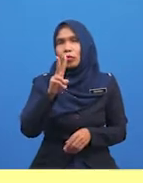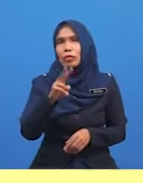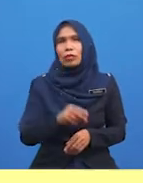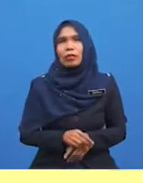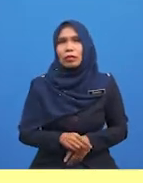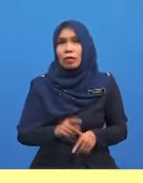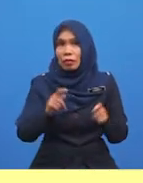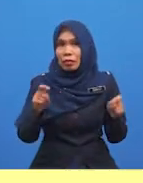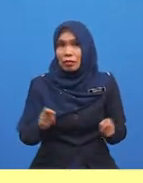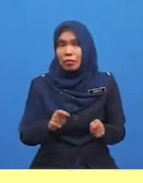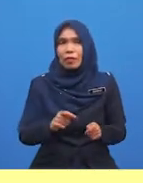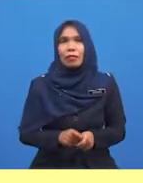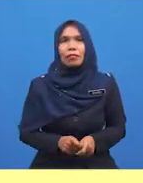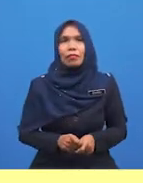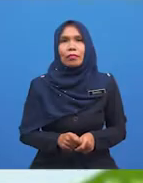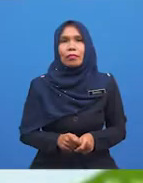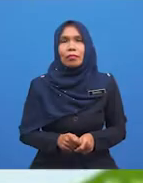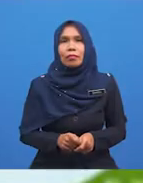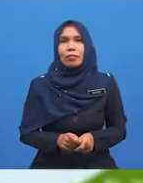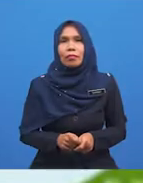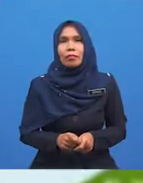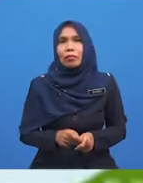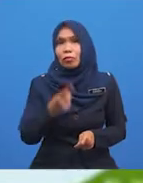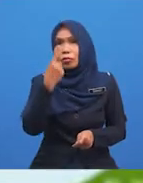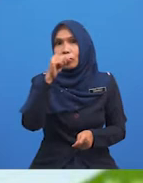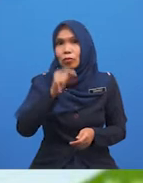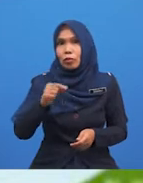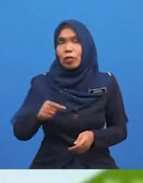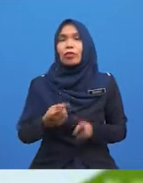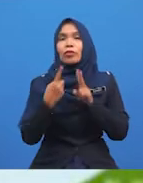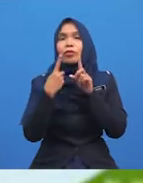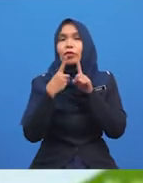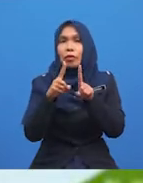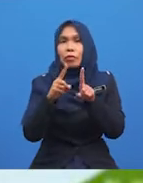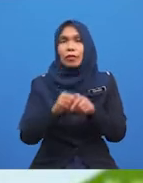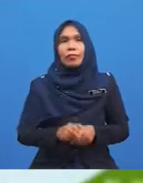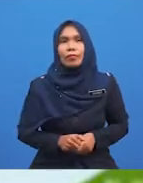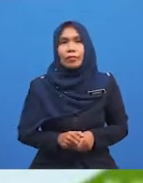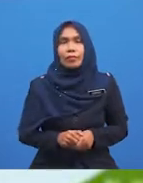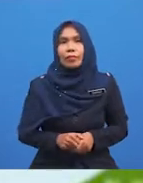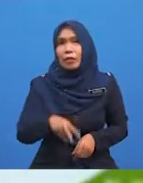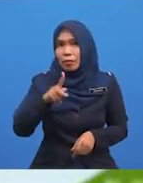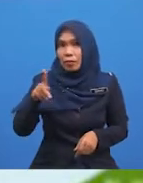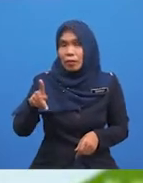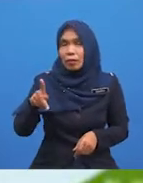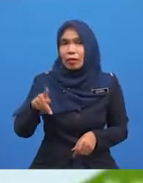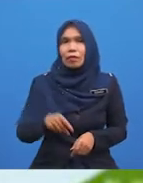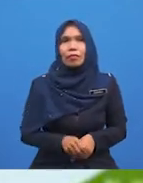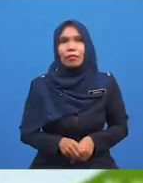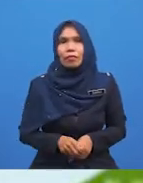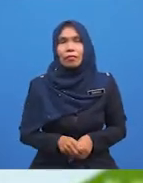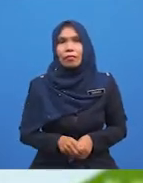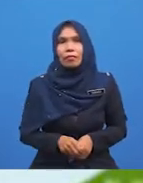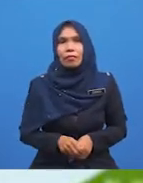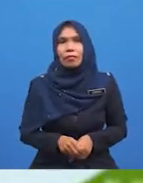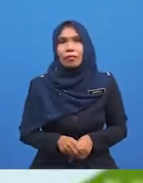perlu diisi oleh pelajar. Pelajar perlu mengemukakan idea, jawapan